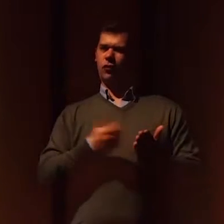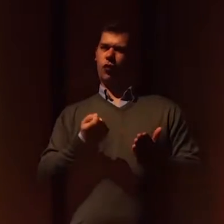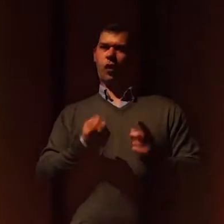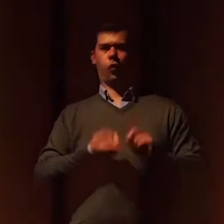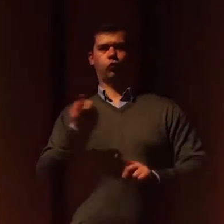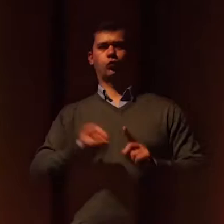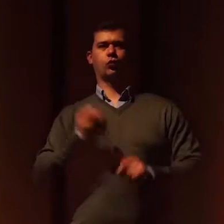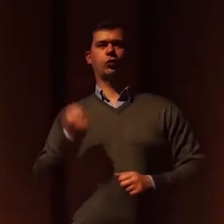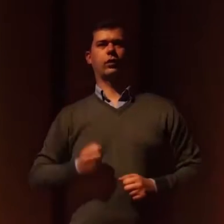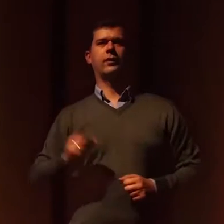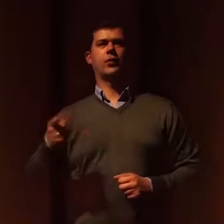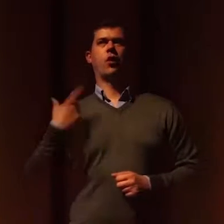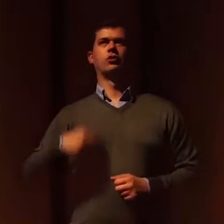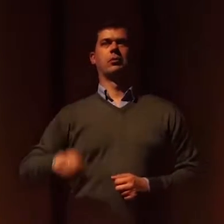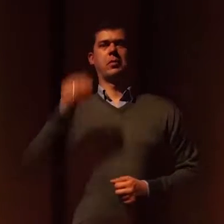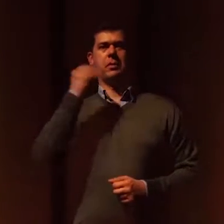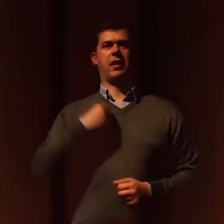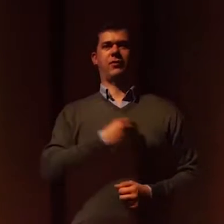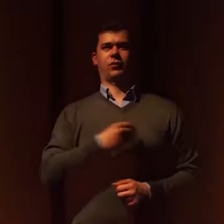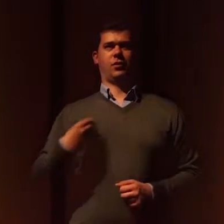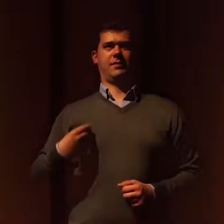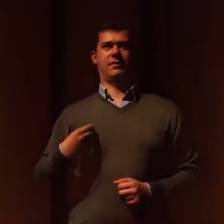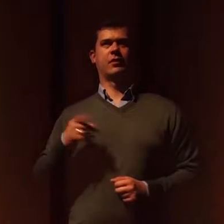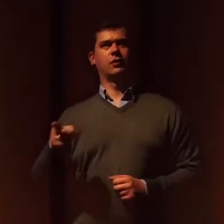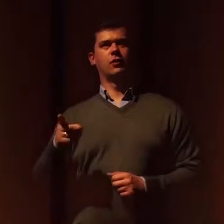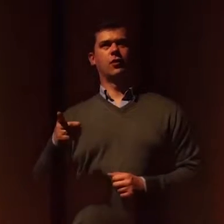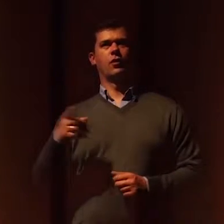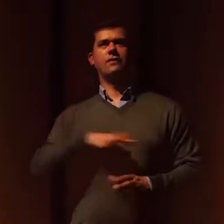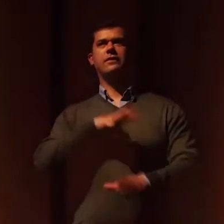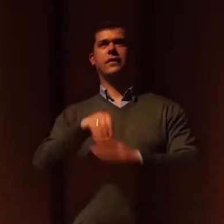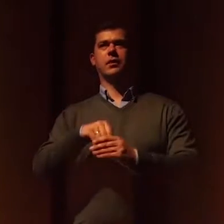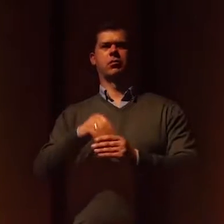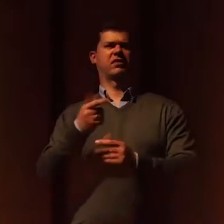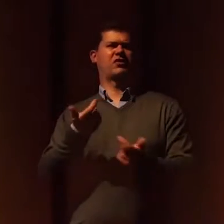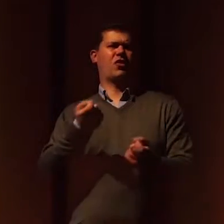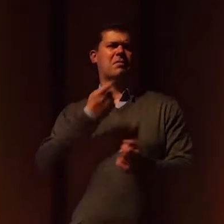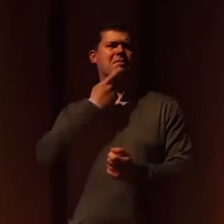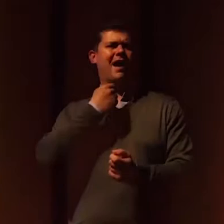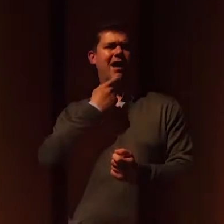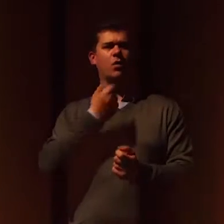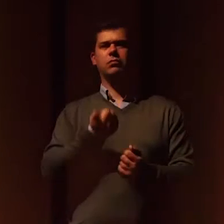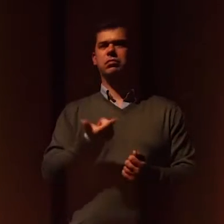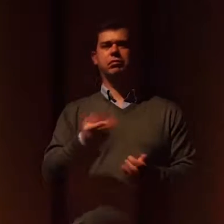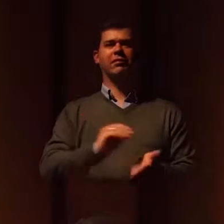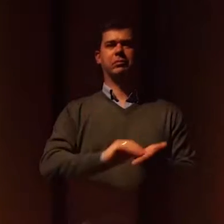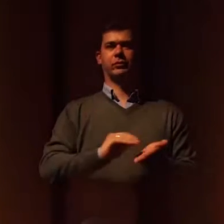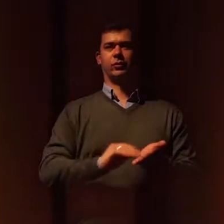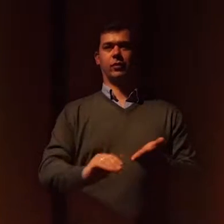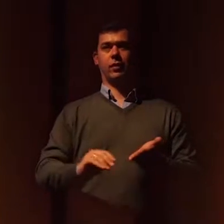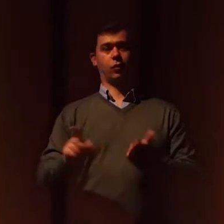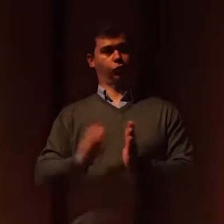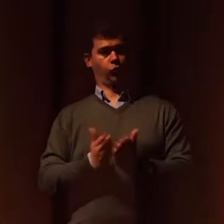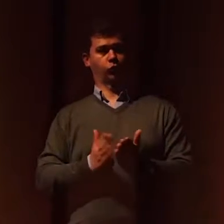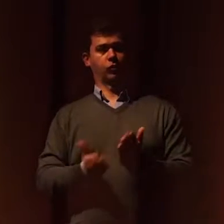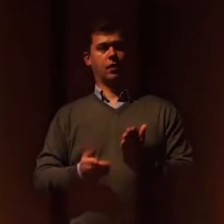społeczeństwie osób prawosławnych których tam zupełnie śladowe jakieś są tego